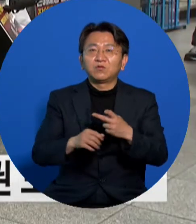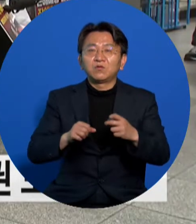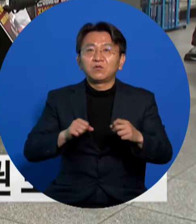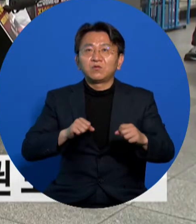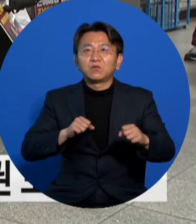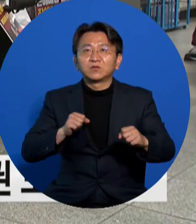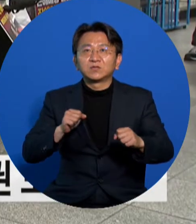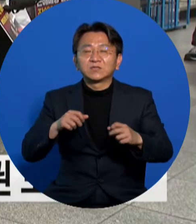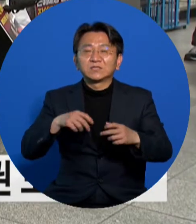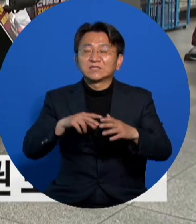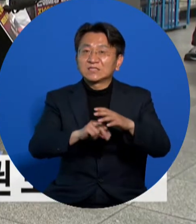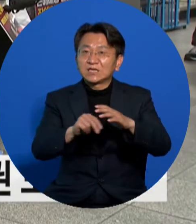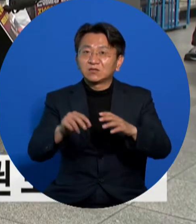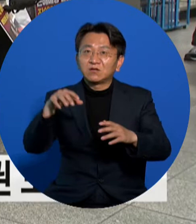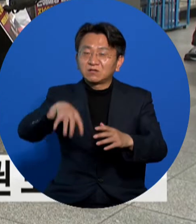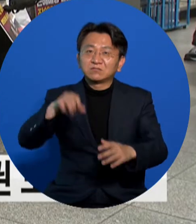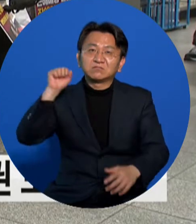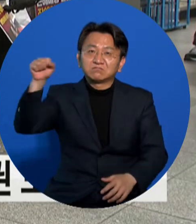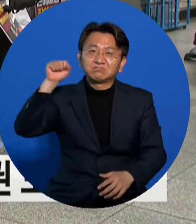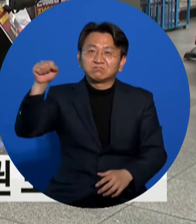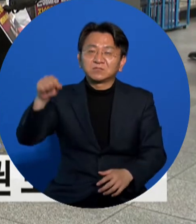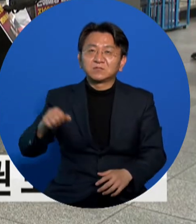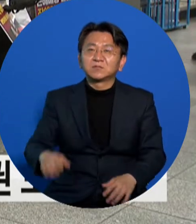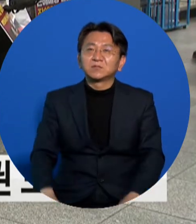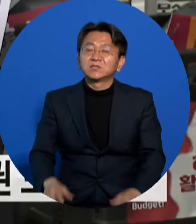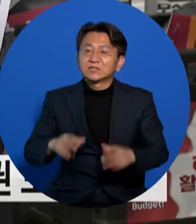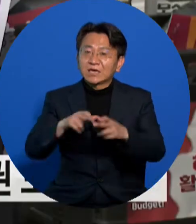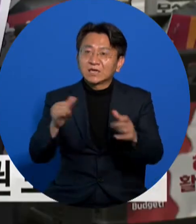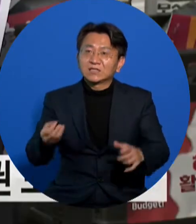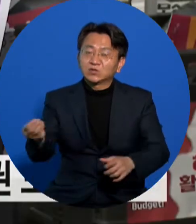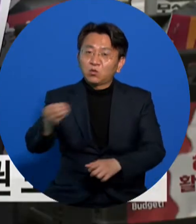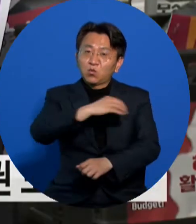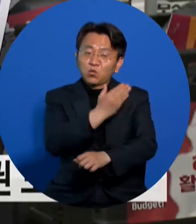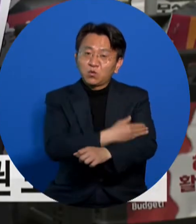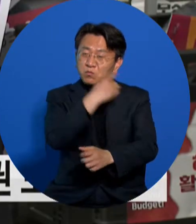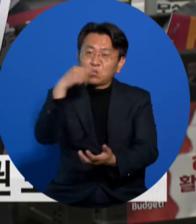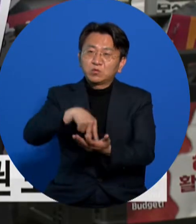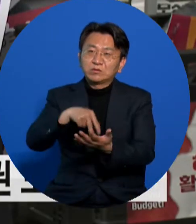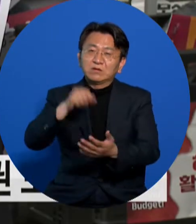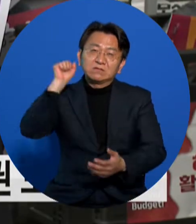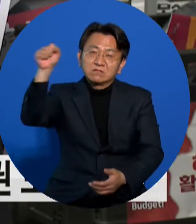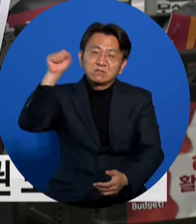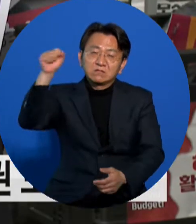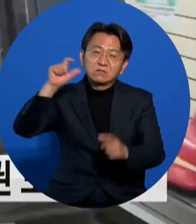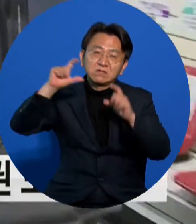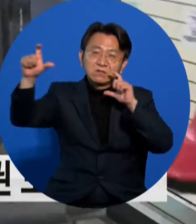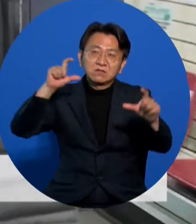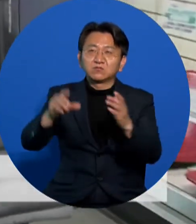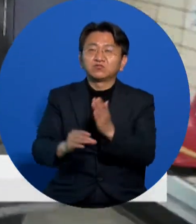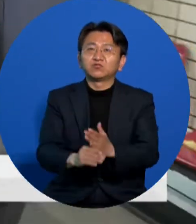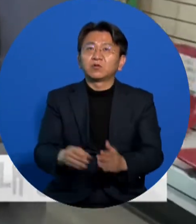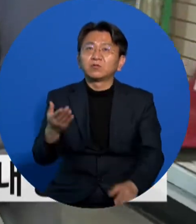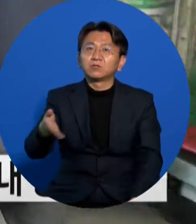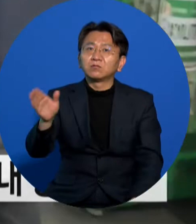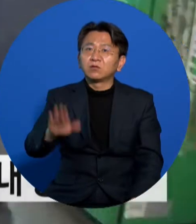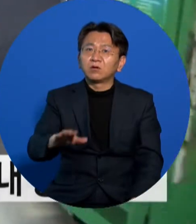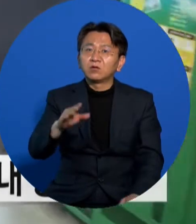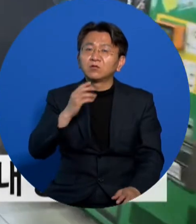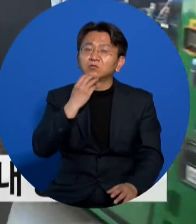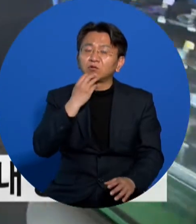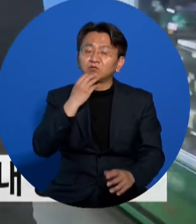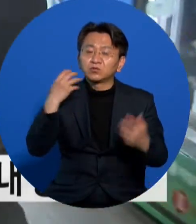시위 모습입니다. 사회적 기본권인 장애인 이동권 보장을 요구하고 있습니다. 그런데 서울시